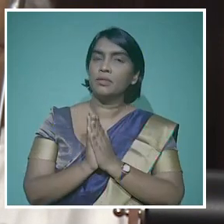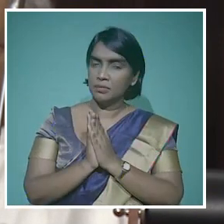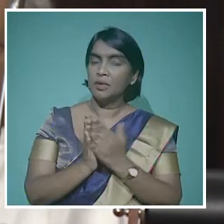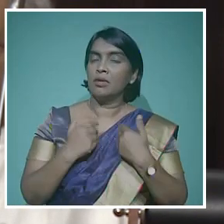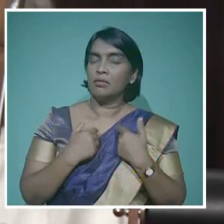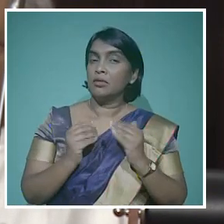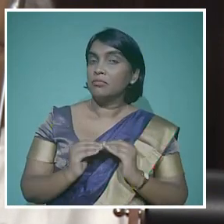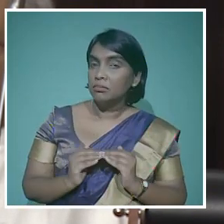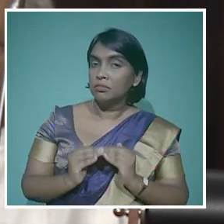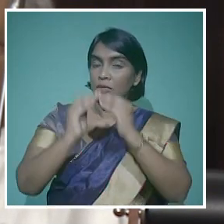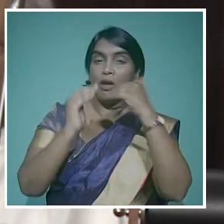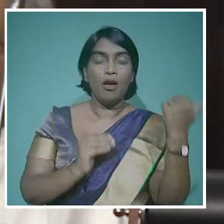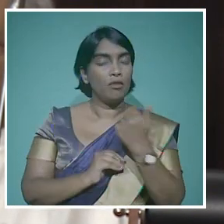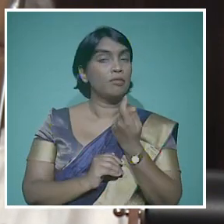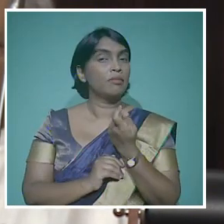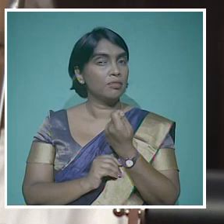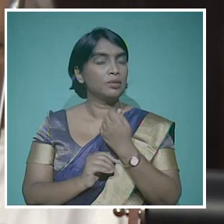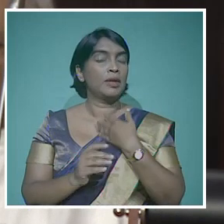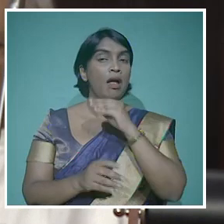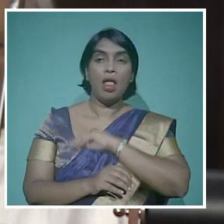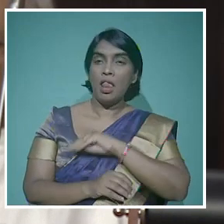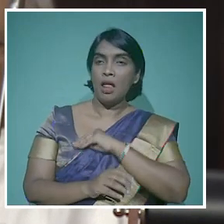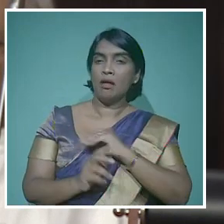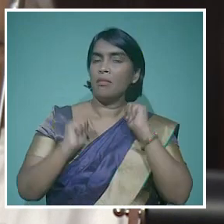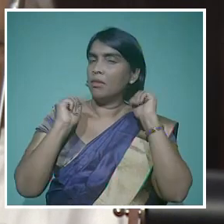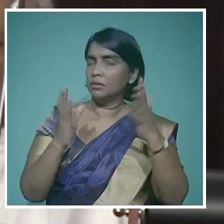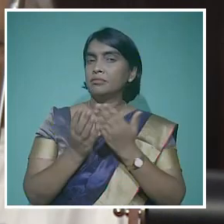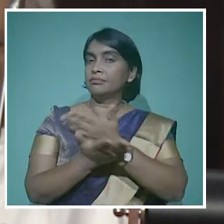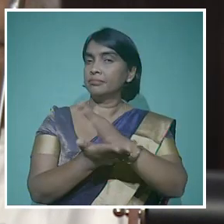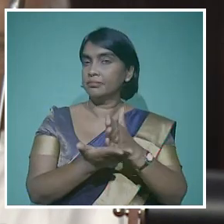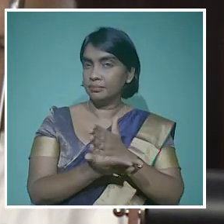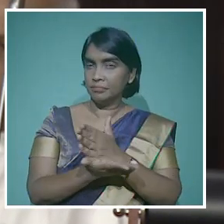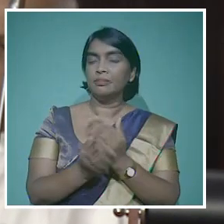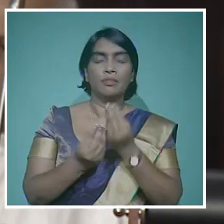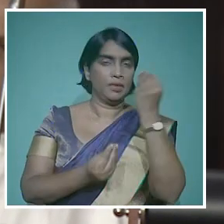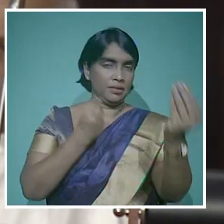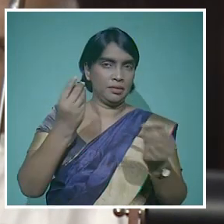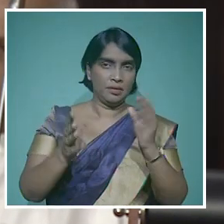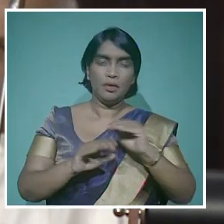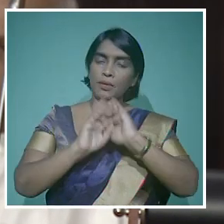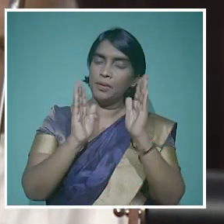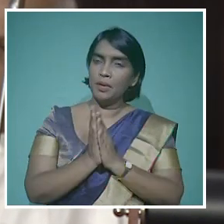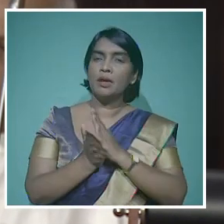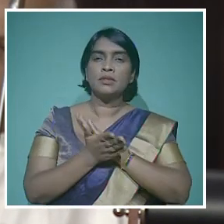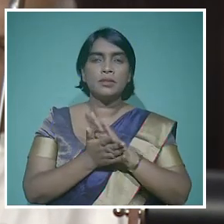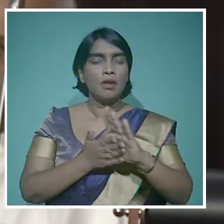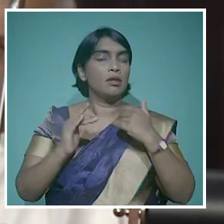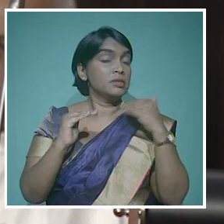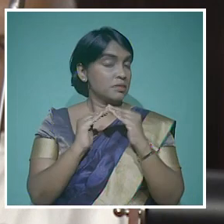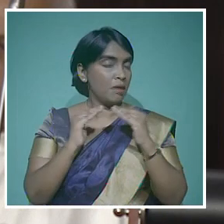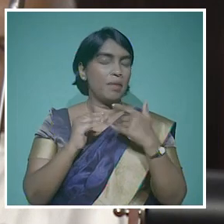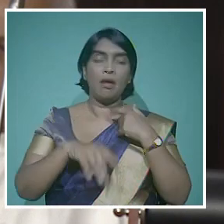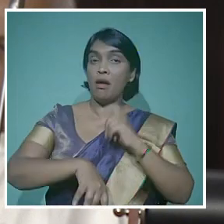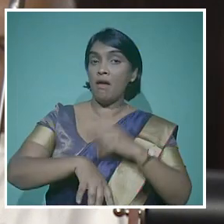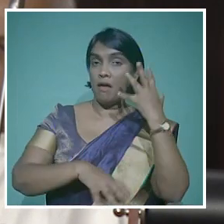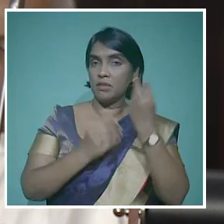අප ගොඩනංවන්න නව ආර්ථිකයේ ප්‍රතිලාභ සාධාරණ ලෙස බෙදී යා යුතුයි. සැමට සාමාන්‍ය අවස්ථා